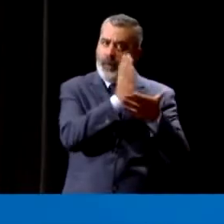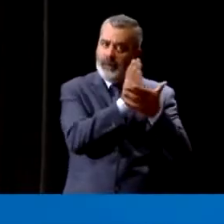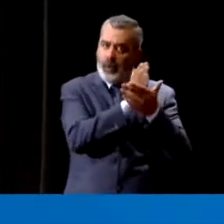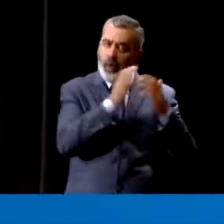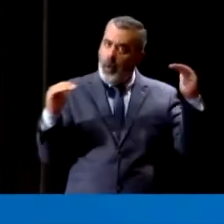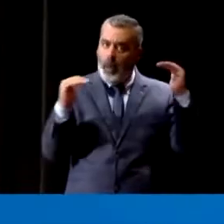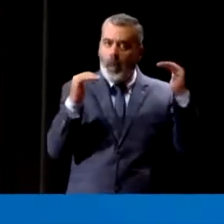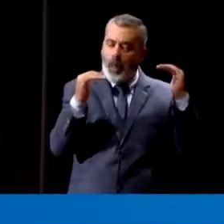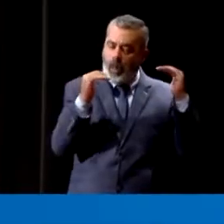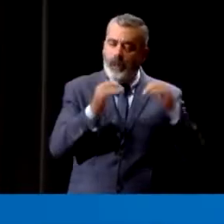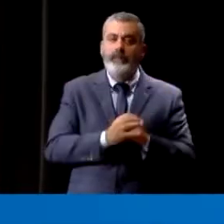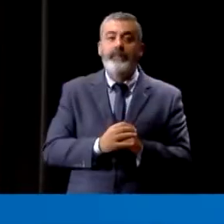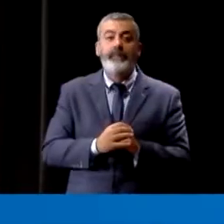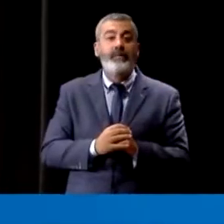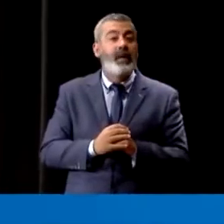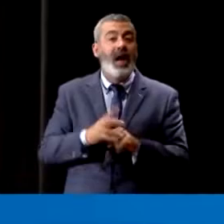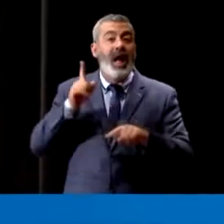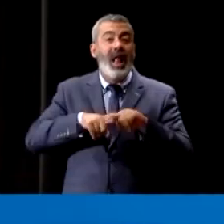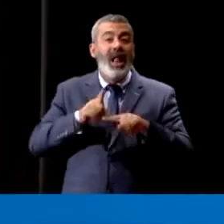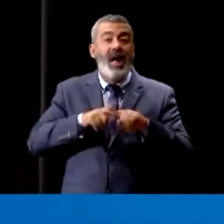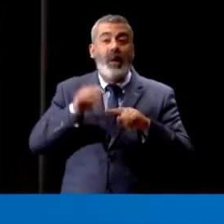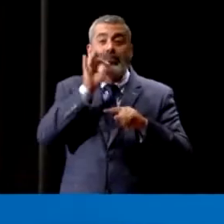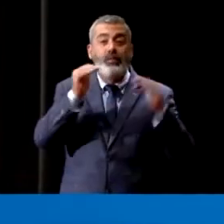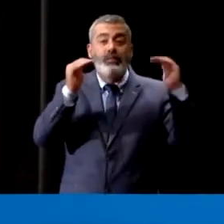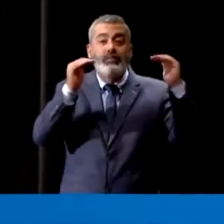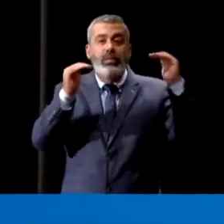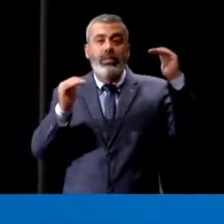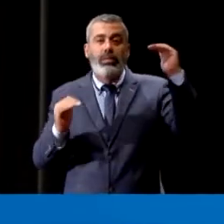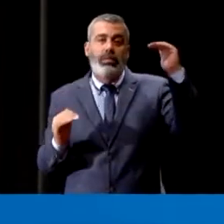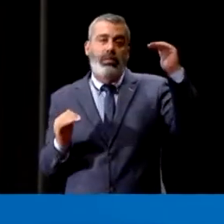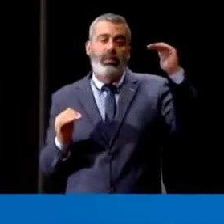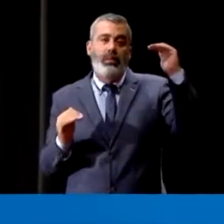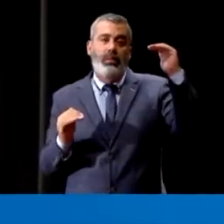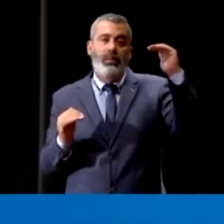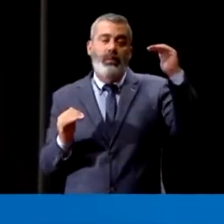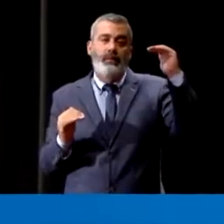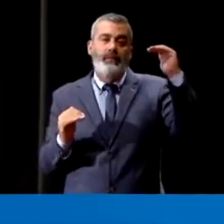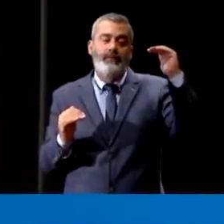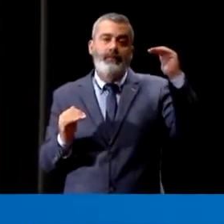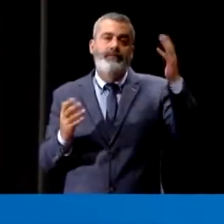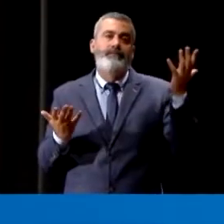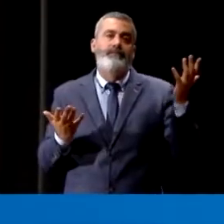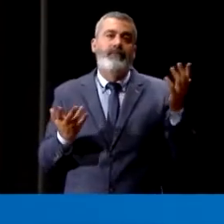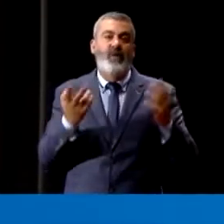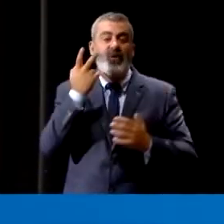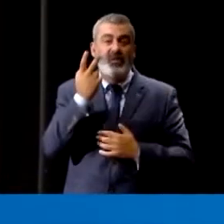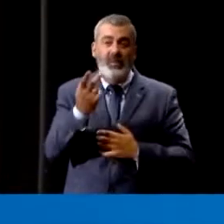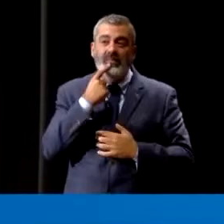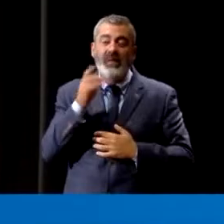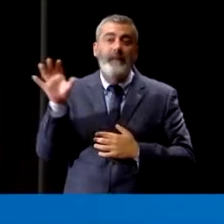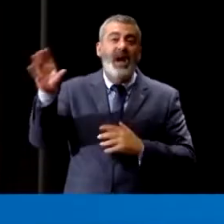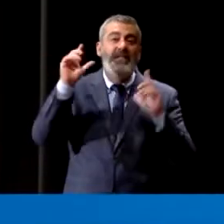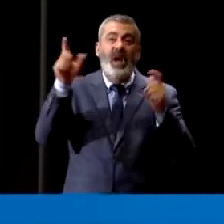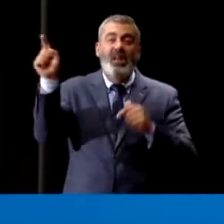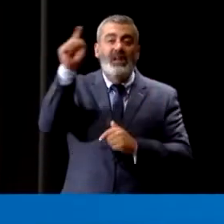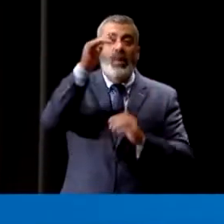υπόλοιπη Ευρώπη, πού βρίσκεται όμως η Ελλάδα, πολύ πιο κάτω από την Αττική και πολύ πιο κάτω από τον εθνικό μέσο όρο οι υπόλοιπες